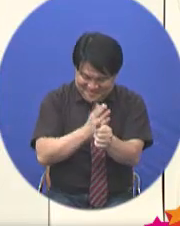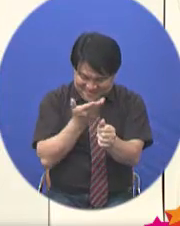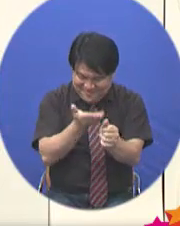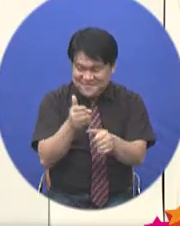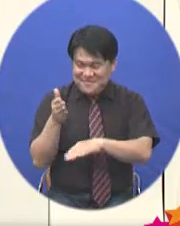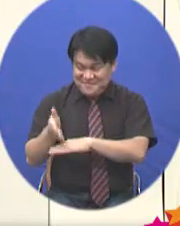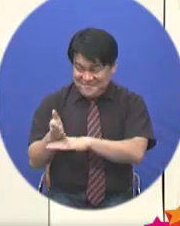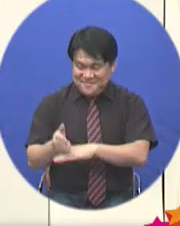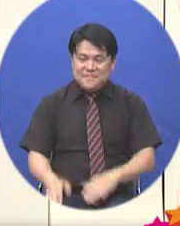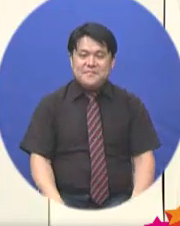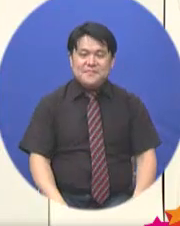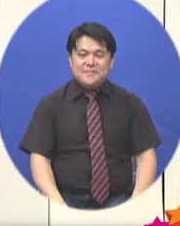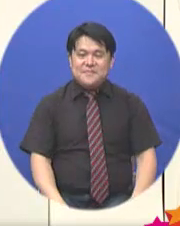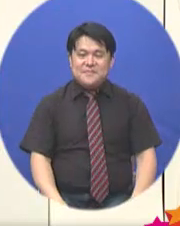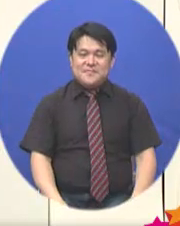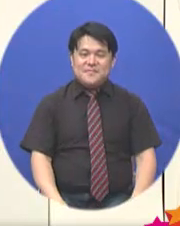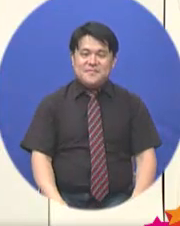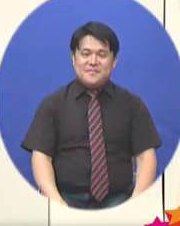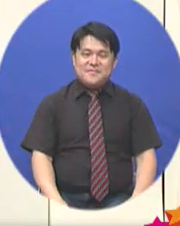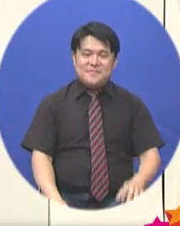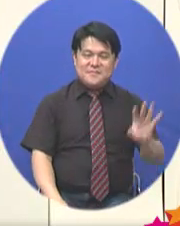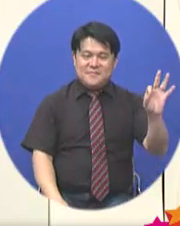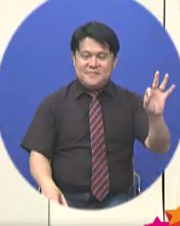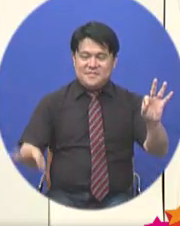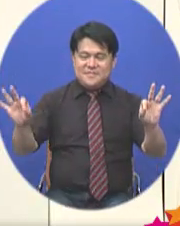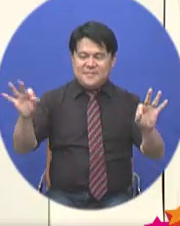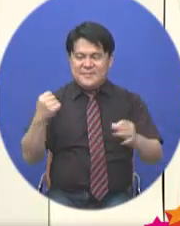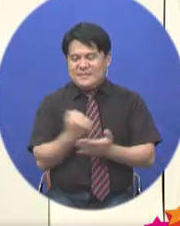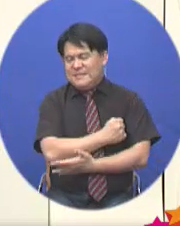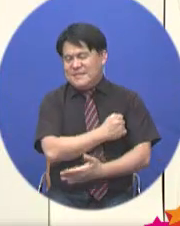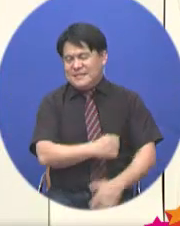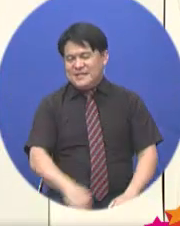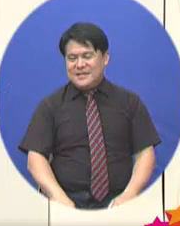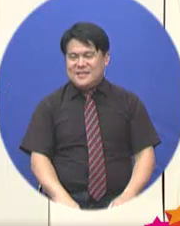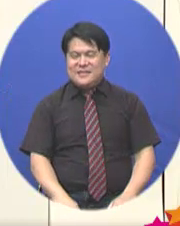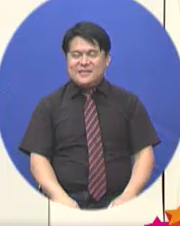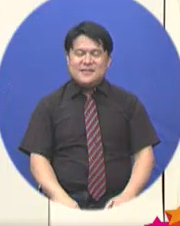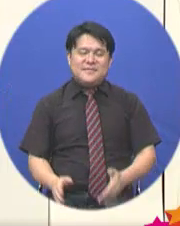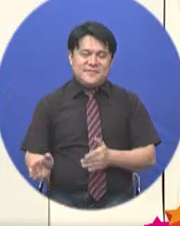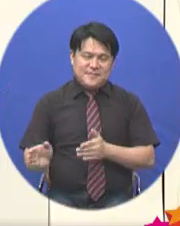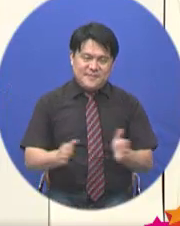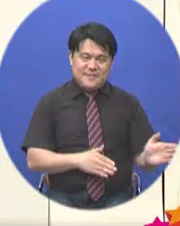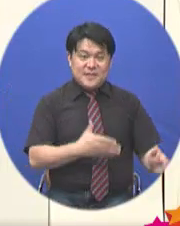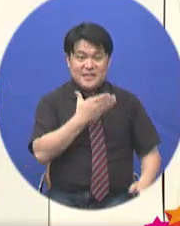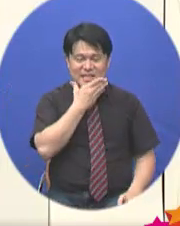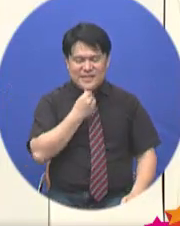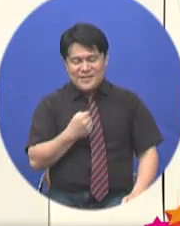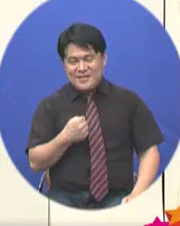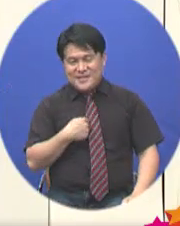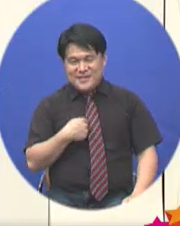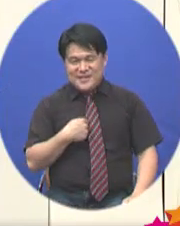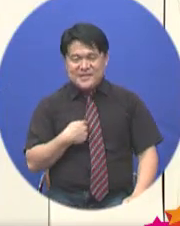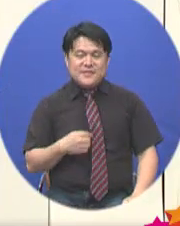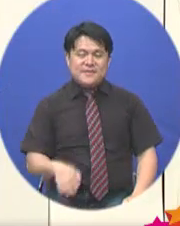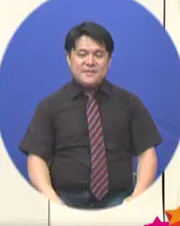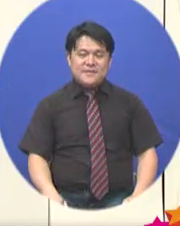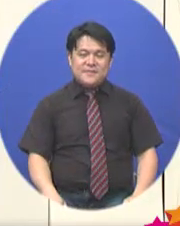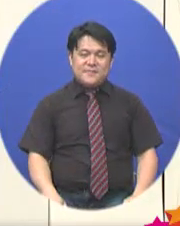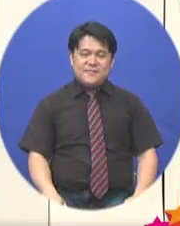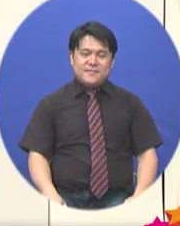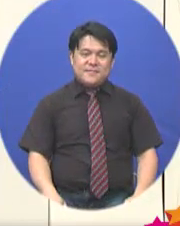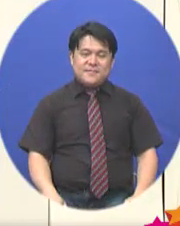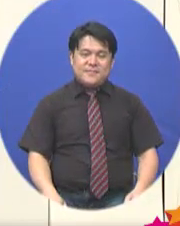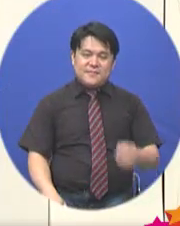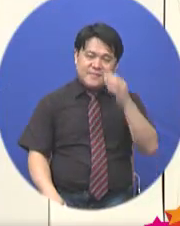네. 그래요. 아 예. 앞뒤가 제가 그냥 난... 10점이면 참 오늘 그러니까요. 좋았는데 그죠? 예. 네. 너무 행복합니다. 이제 더 물어 익으면